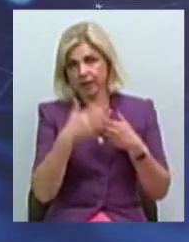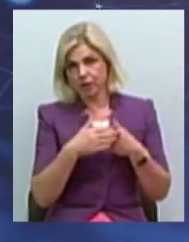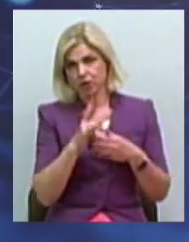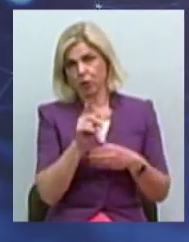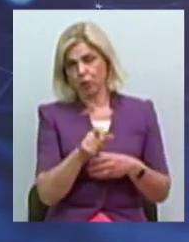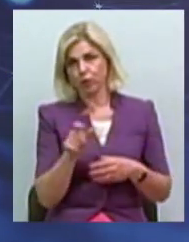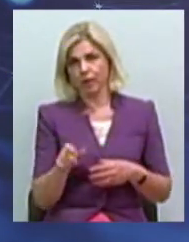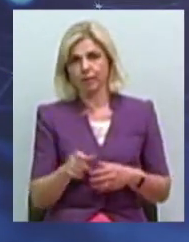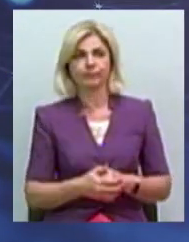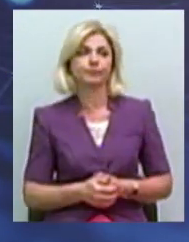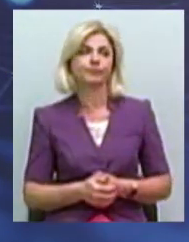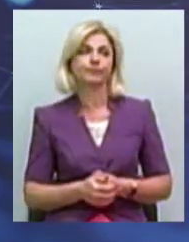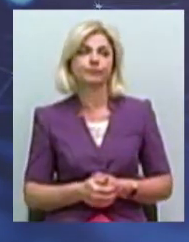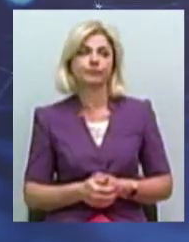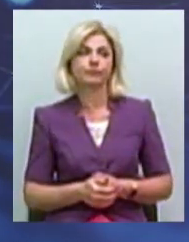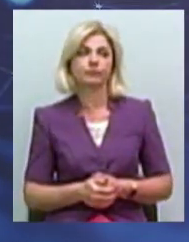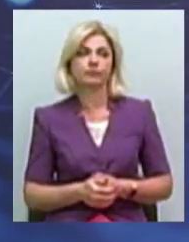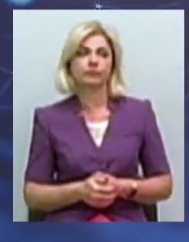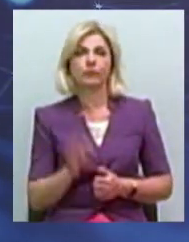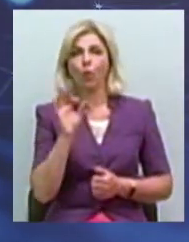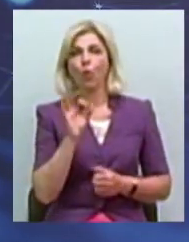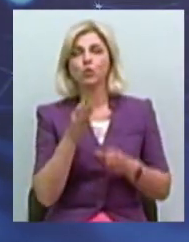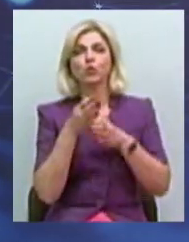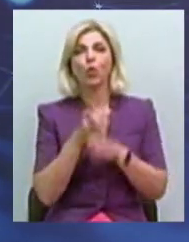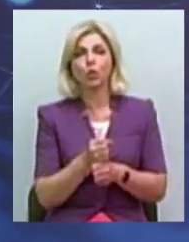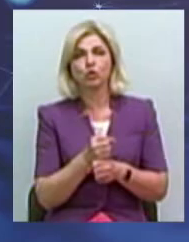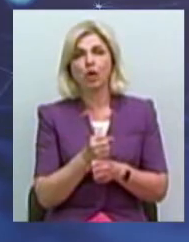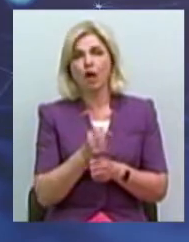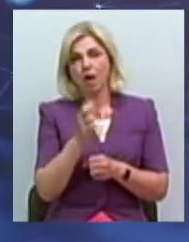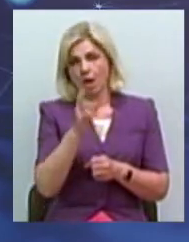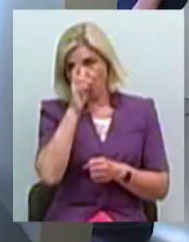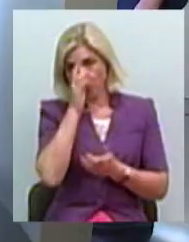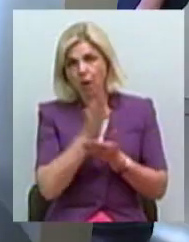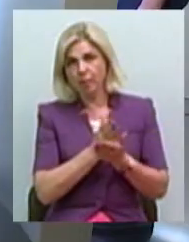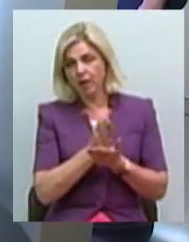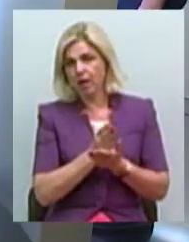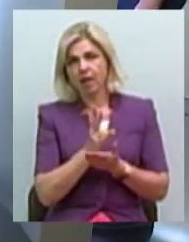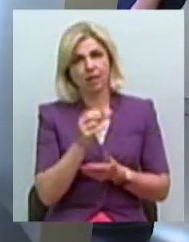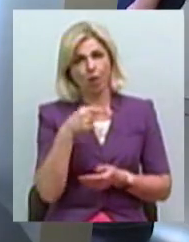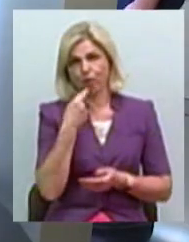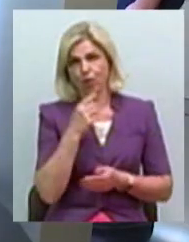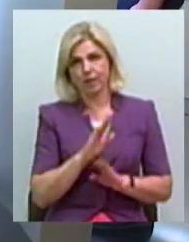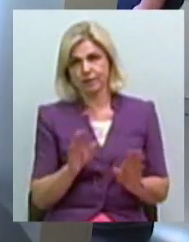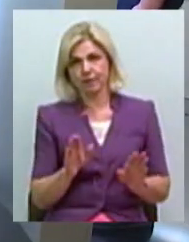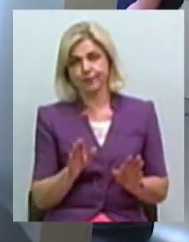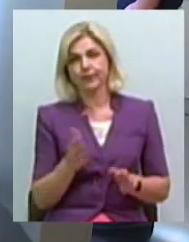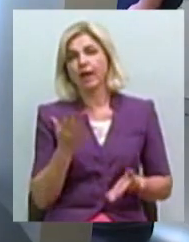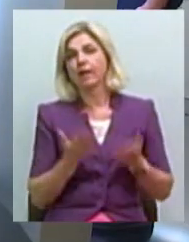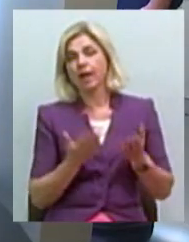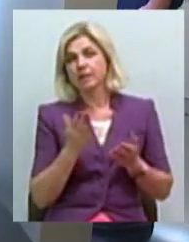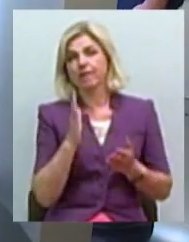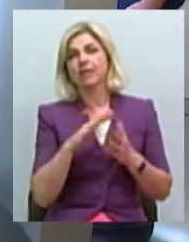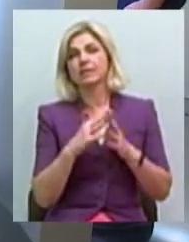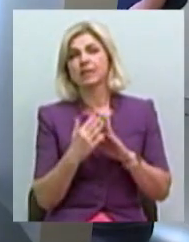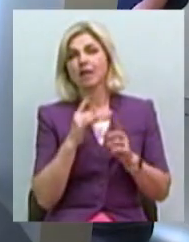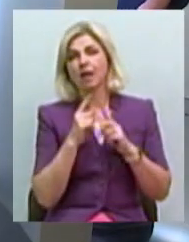людей. Тобто про скорочення буквально бюрократичного апарату? Ні, про це не говориться. Якщо в сільській раді,